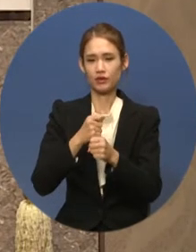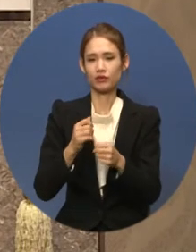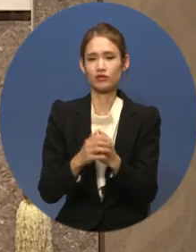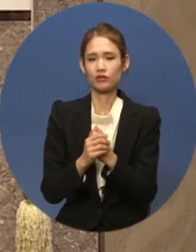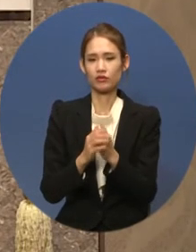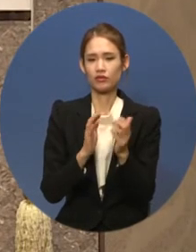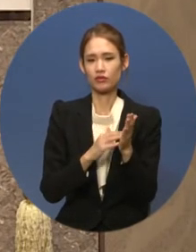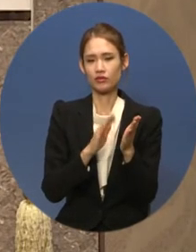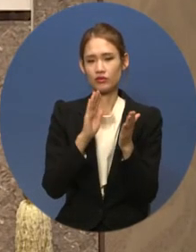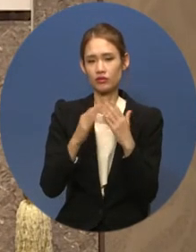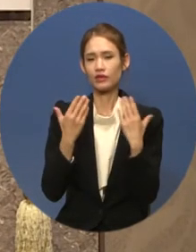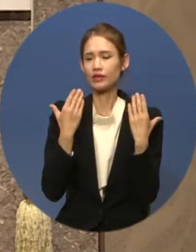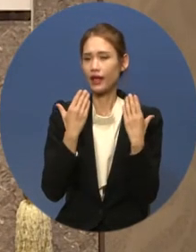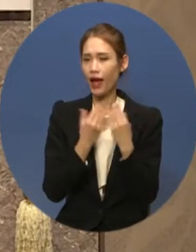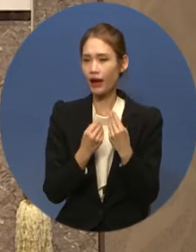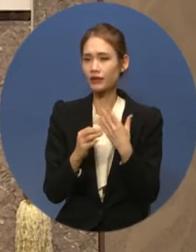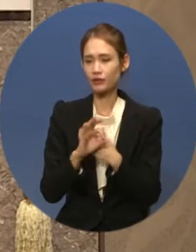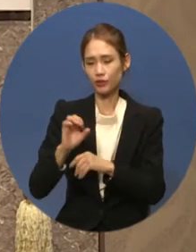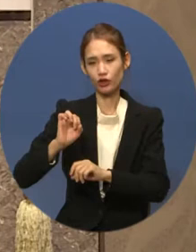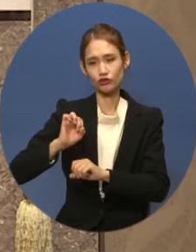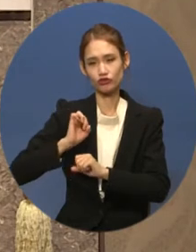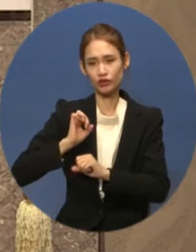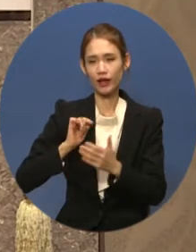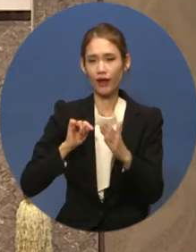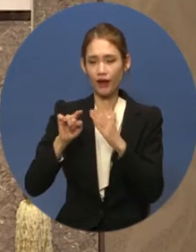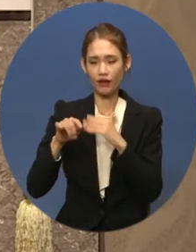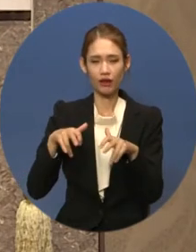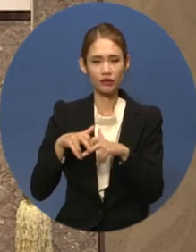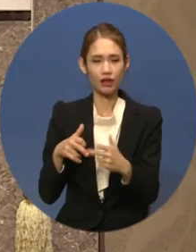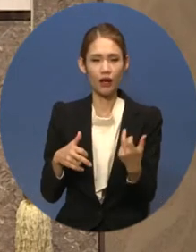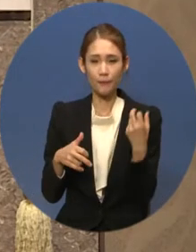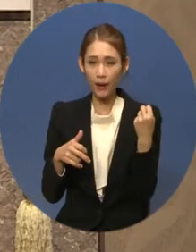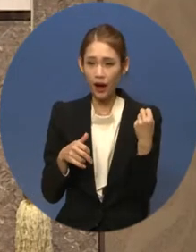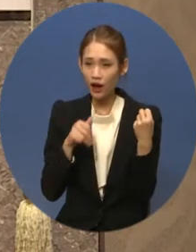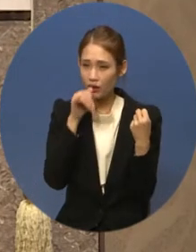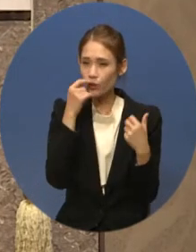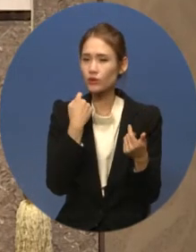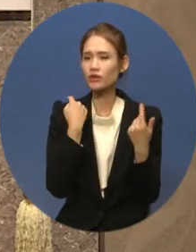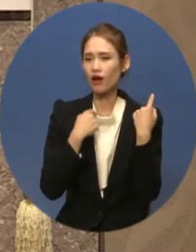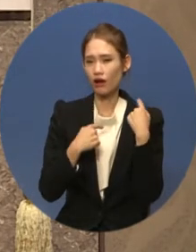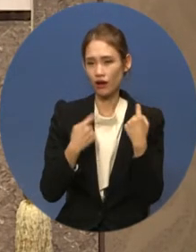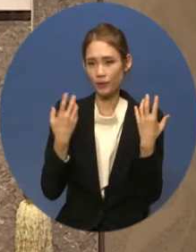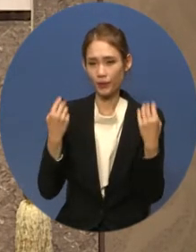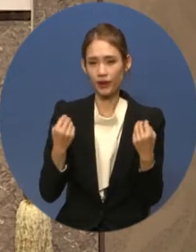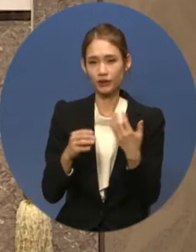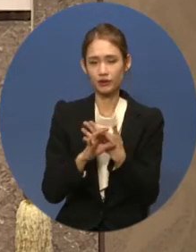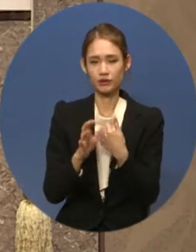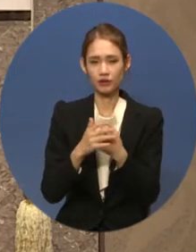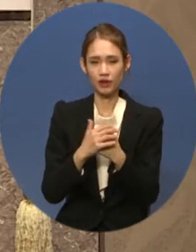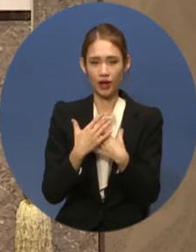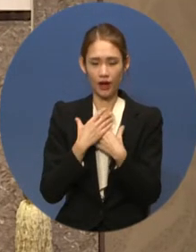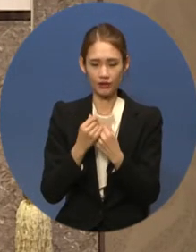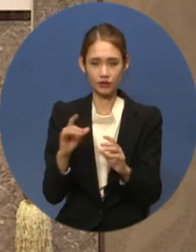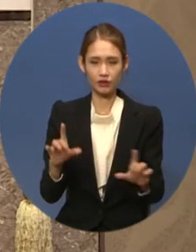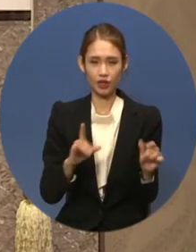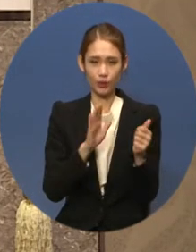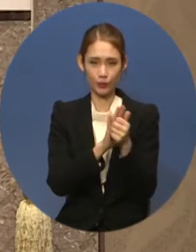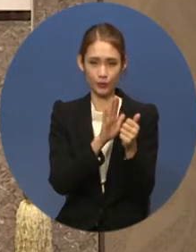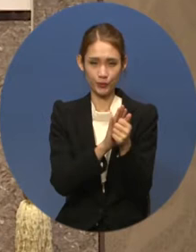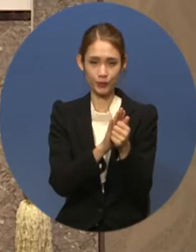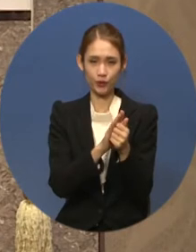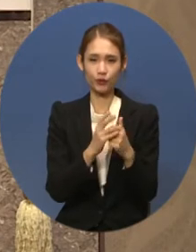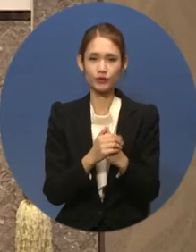이제 그 이후에도 예를 들면 구내 갖다가 상해를 입으시는 분들 까지로 이런 보장 고 센터 에서 안정된 삶을 누리실 수 있도록 지원을